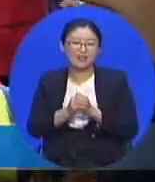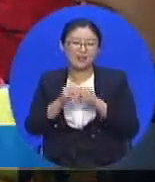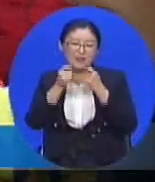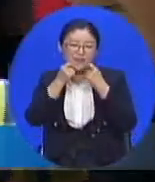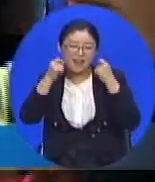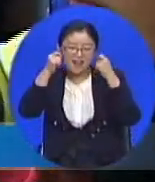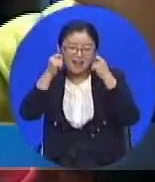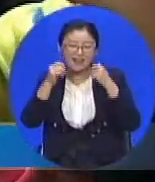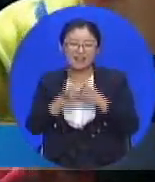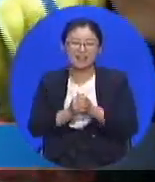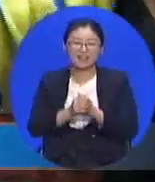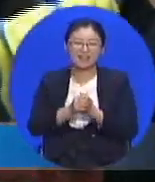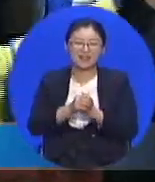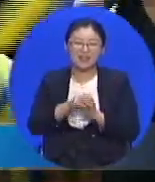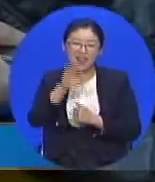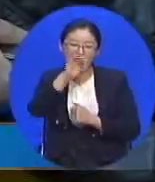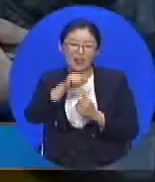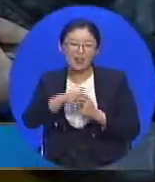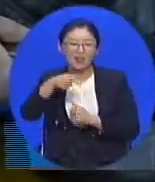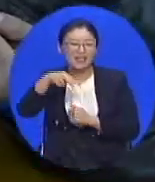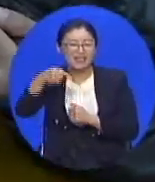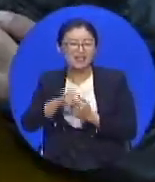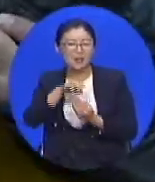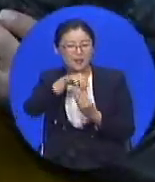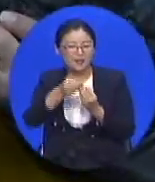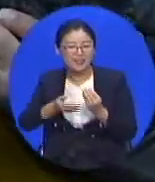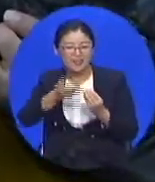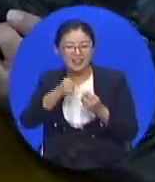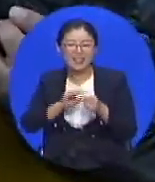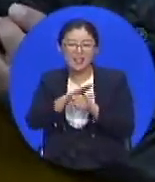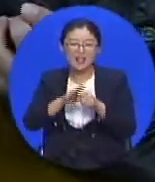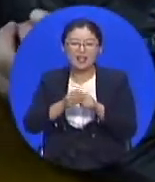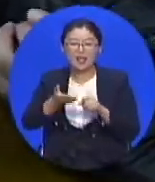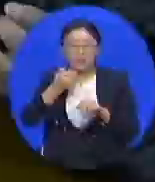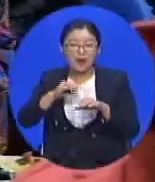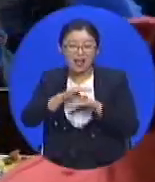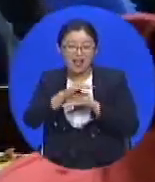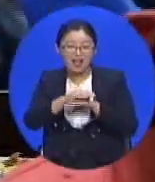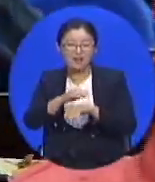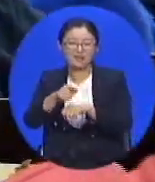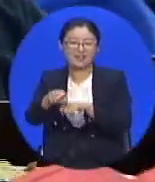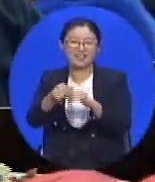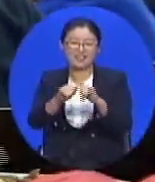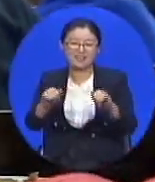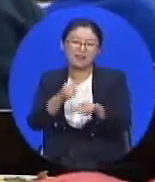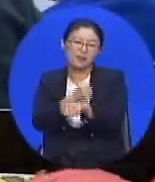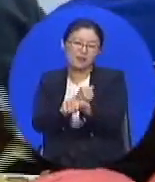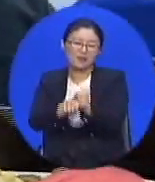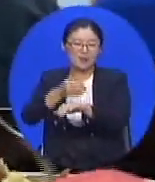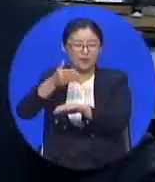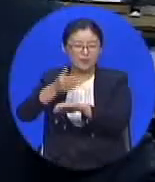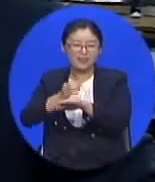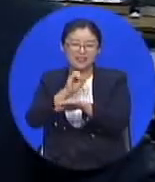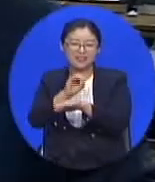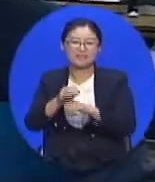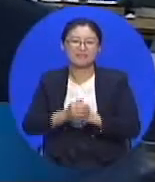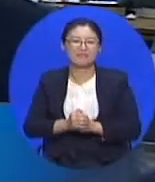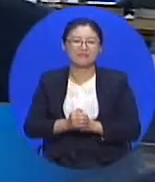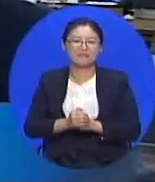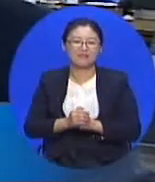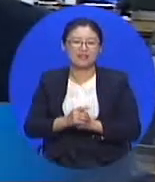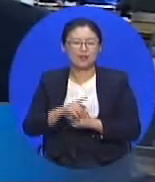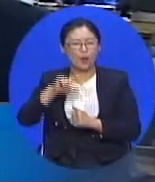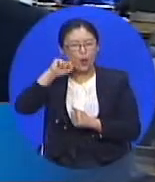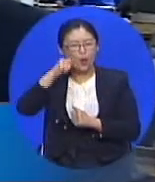함께 돈가스와 만두를 맛있게 먹으며 사랑의 밥차 경북지부 회원들의 수고에 고마움을 표시했습니다. 어려운